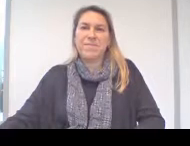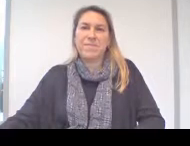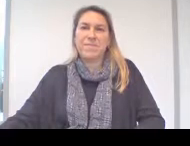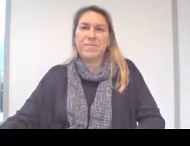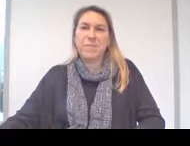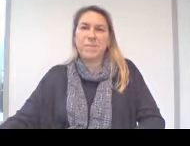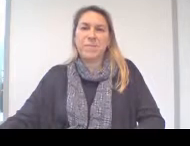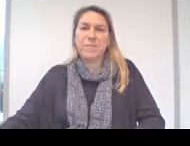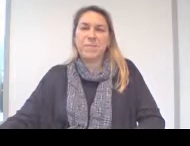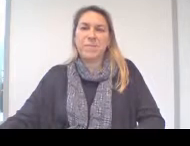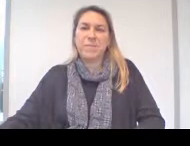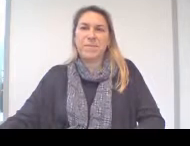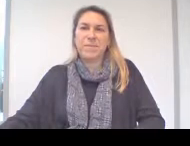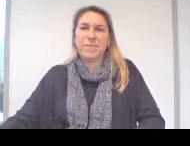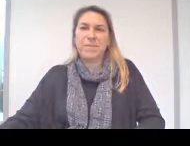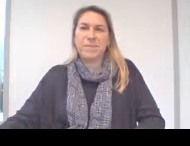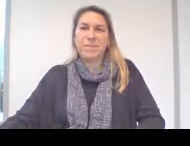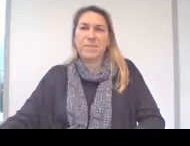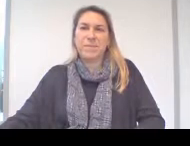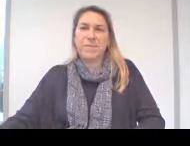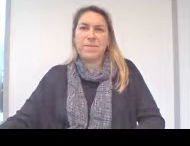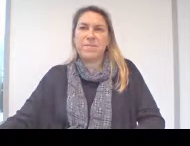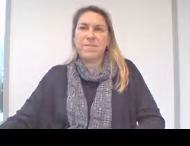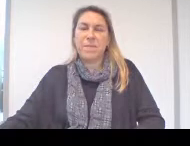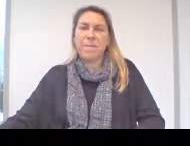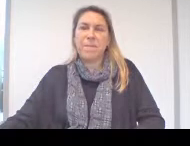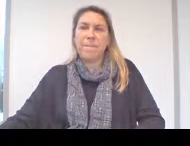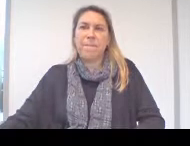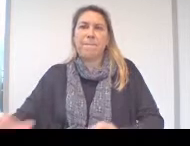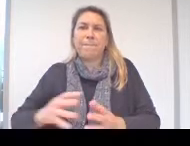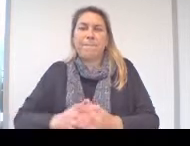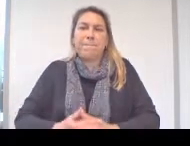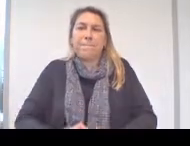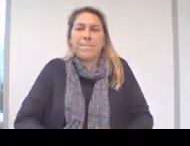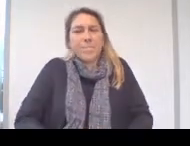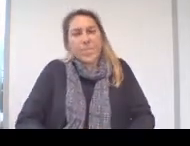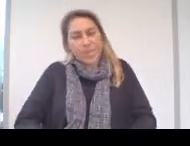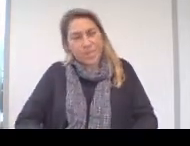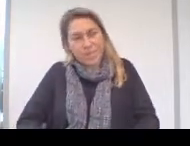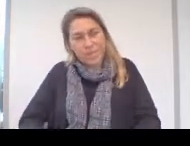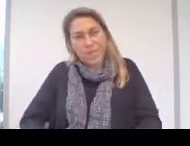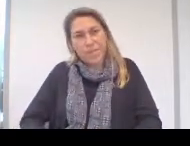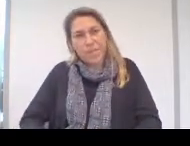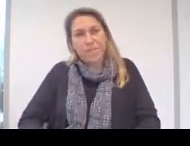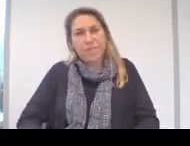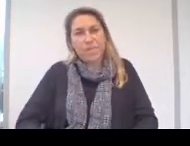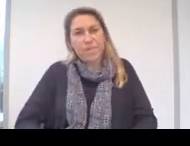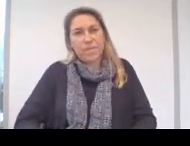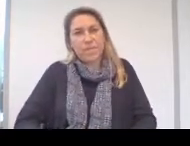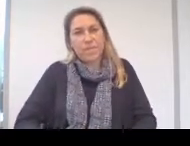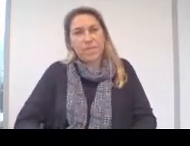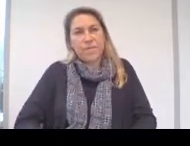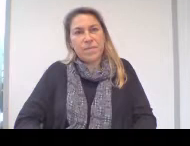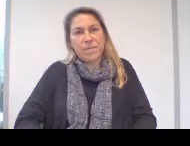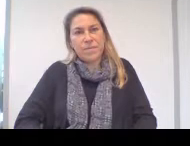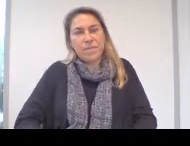des territoires. Donc, on peut voir émerger des formations sous forme de FCIL sur des territoires où il y en a besoin, comme l'Ardèche. Et puis, s'il n'y